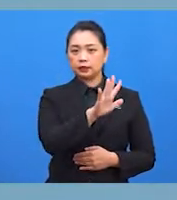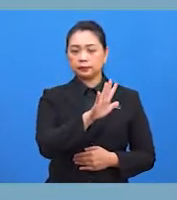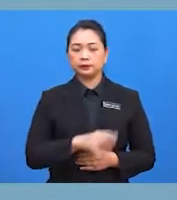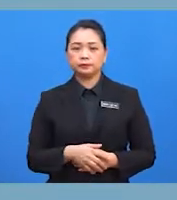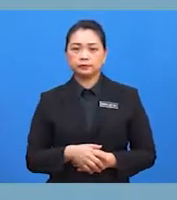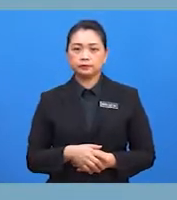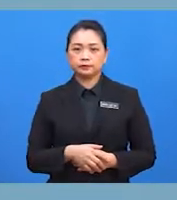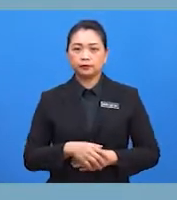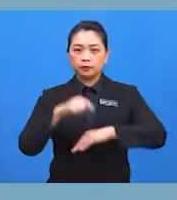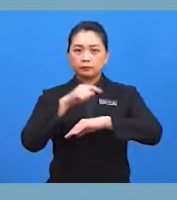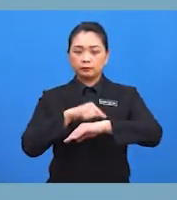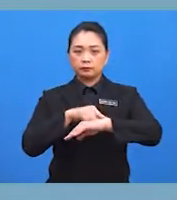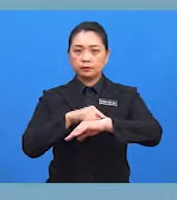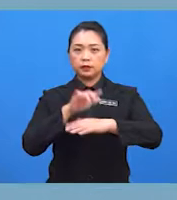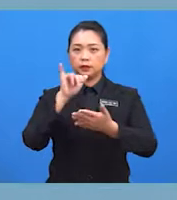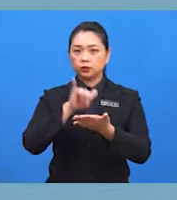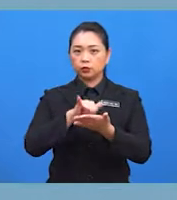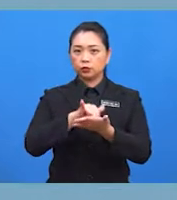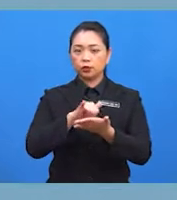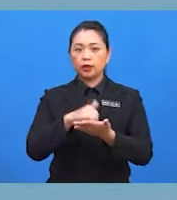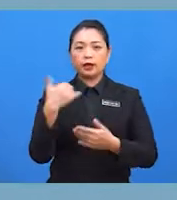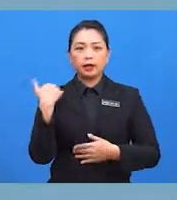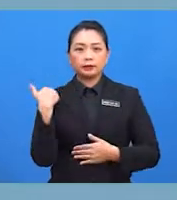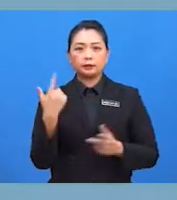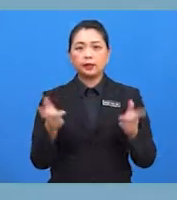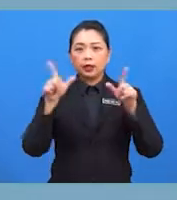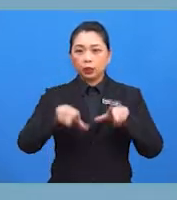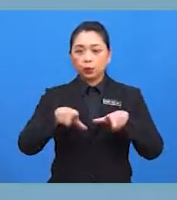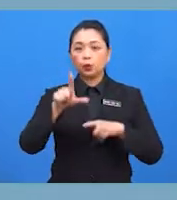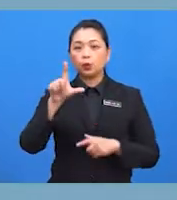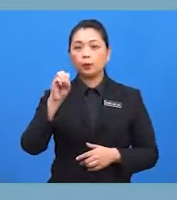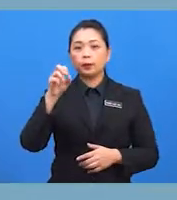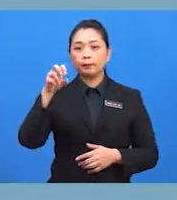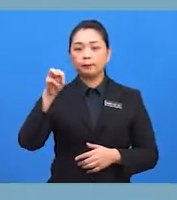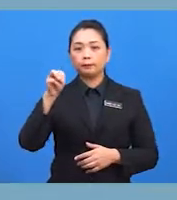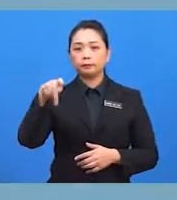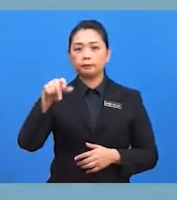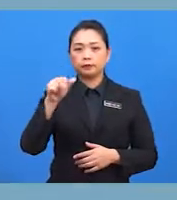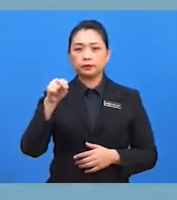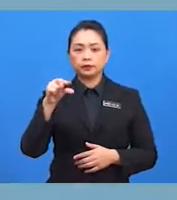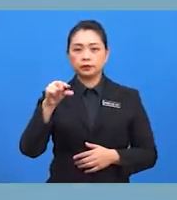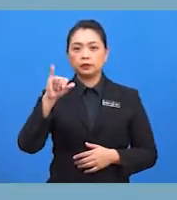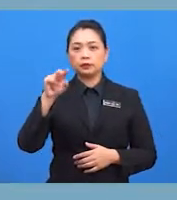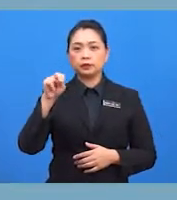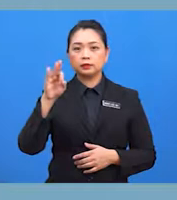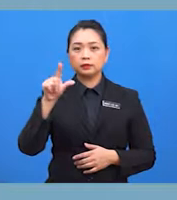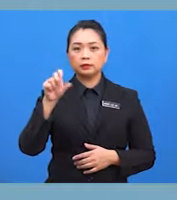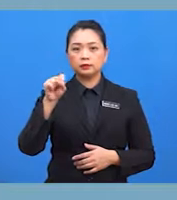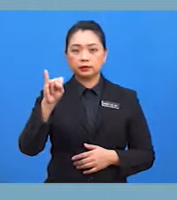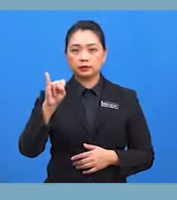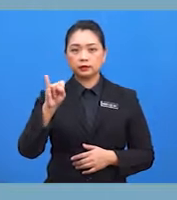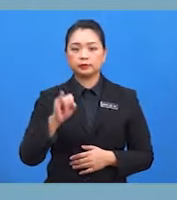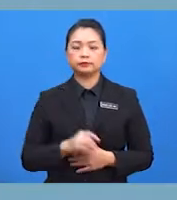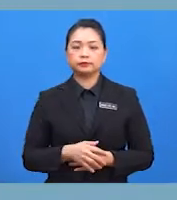ini, berlaku lompat inflasi yang ditunjukkan oleh titik A, B dan titik G,